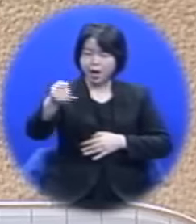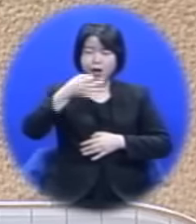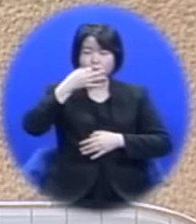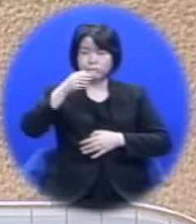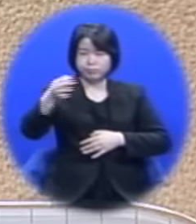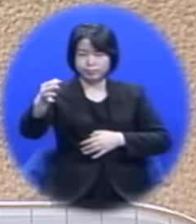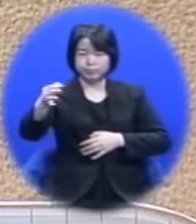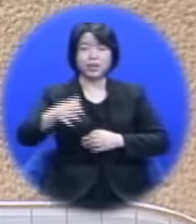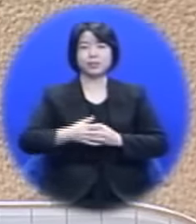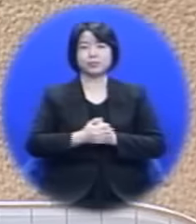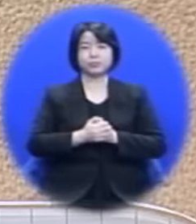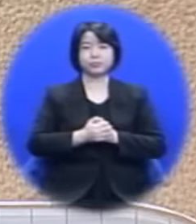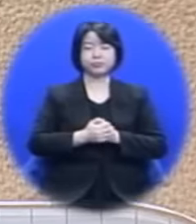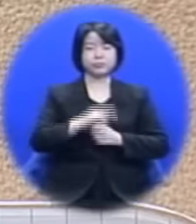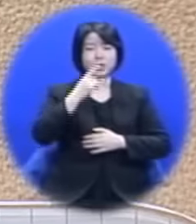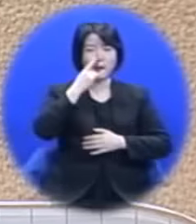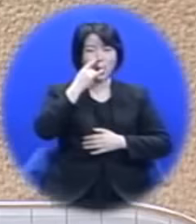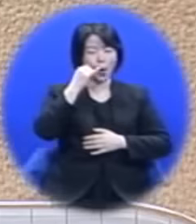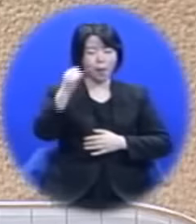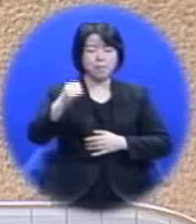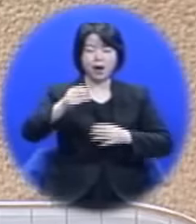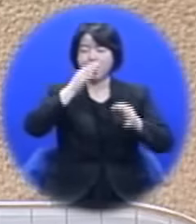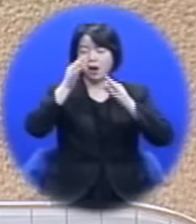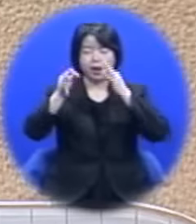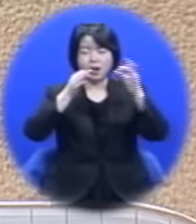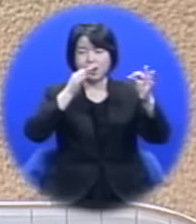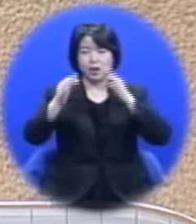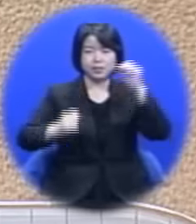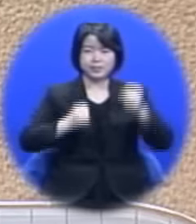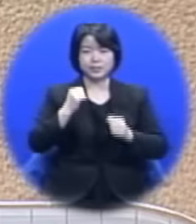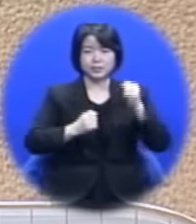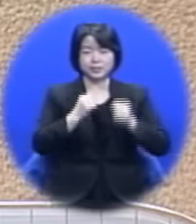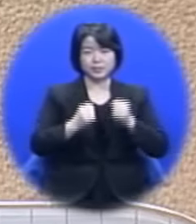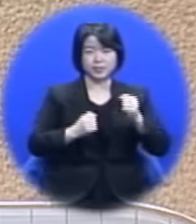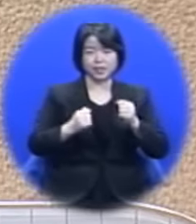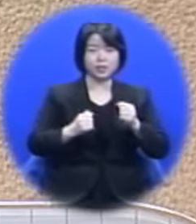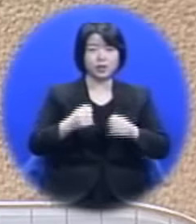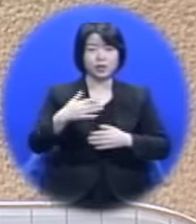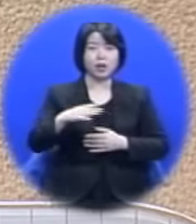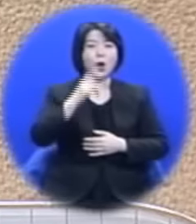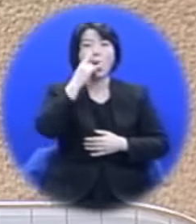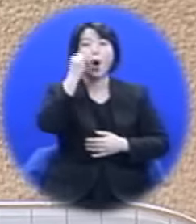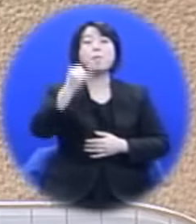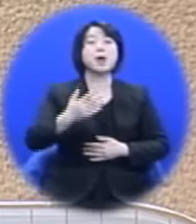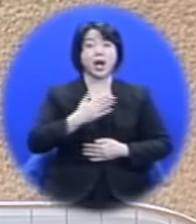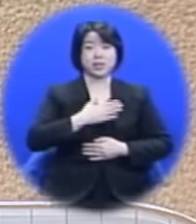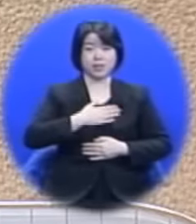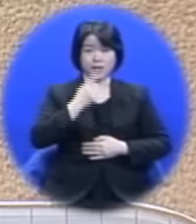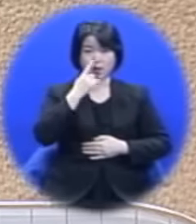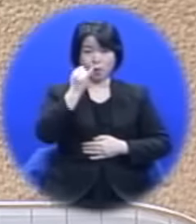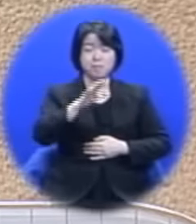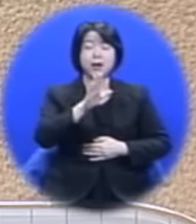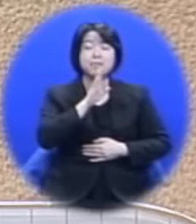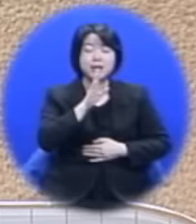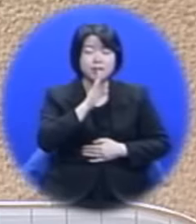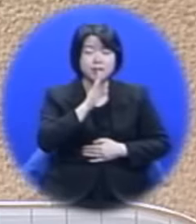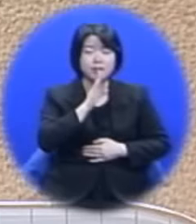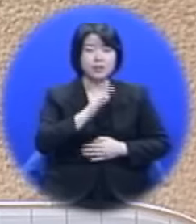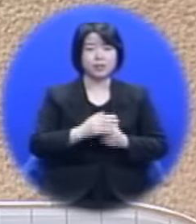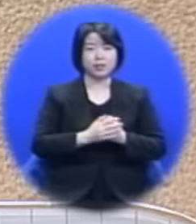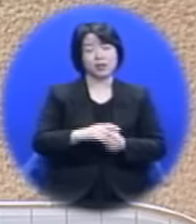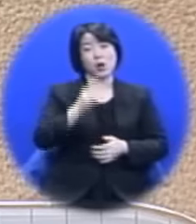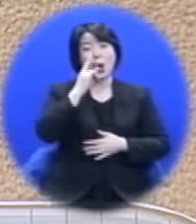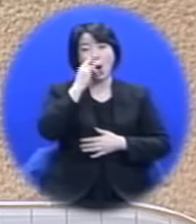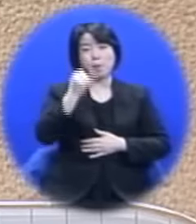엄마 엄마에게 막 소리소리 지르며 달려와 엄마가 내 엄마네